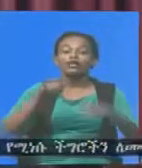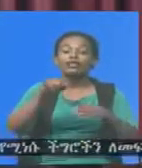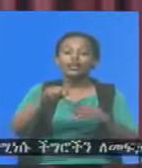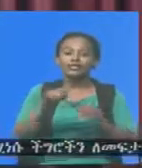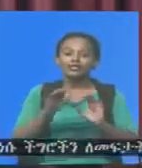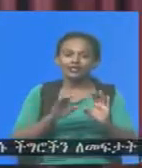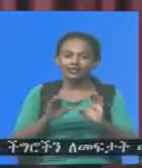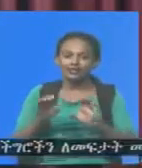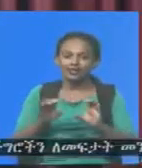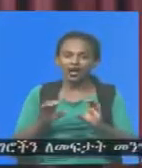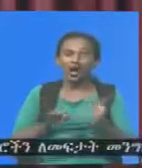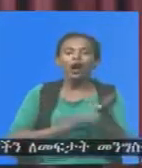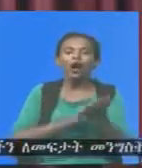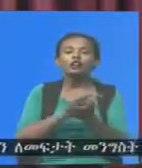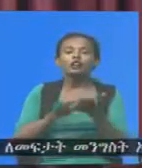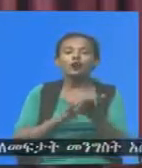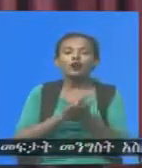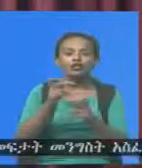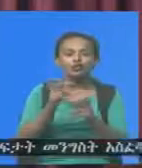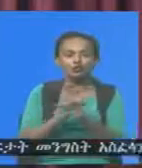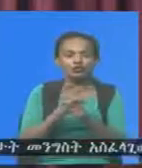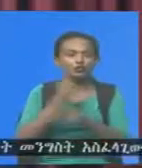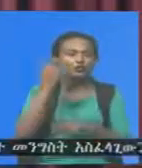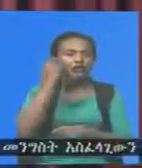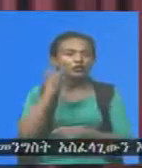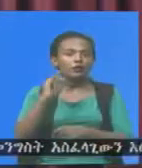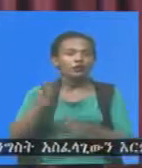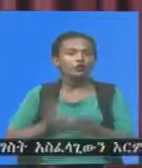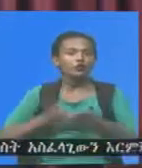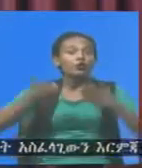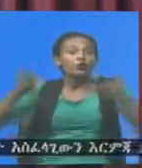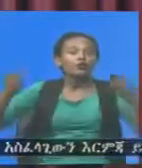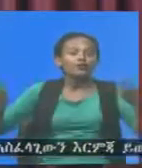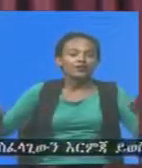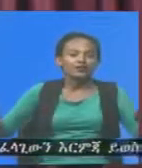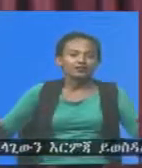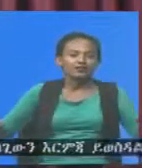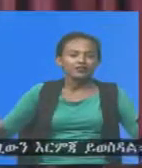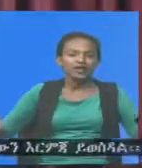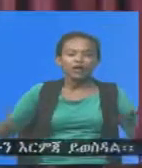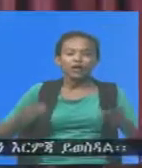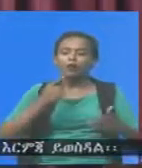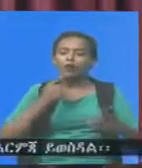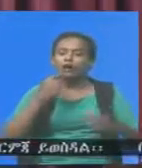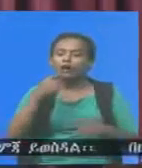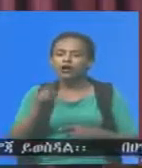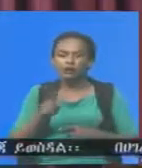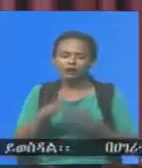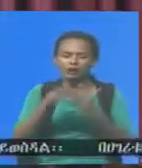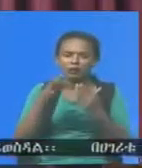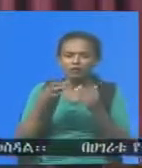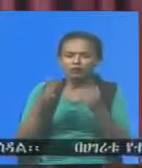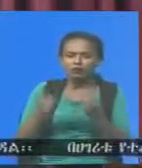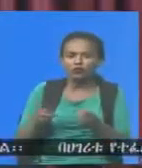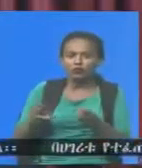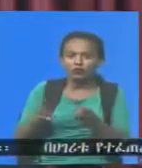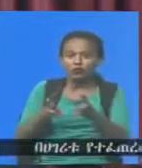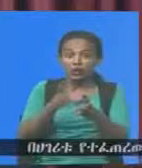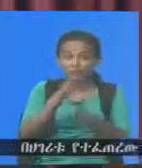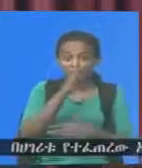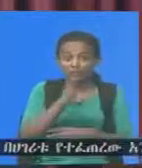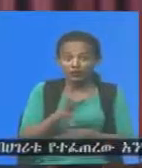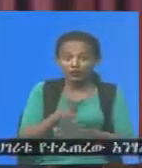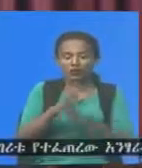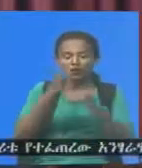ስናደርግ አሸባሪ ድርጅቶች ሐሳባቸውን ማስፋት መናገር መመረጥ የሚችሉበት ነገር ሲፈጠር